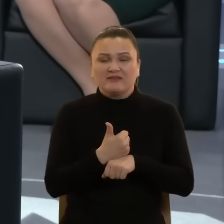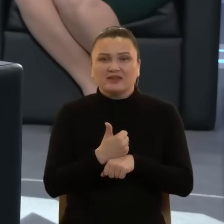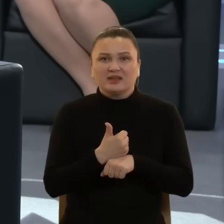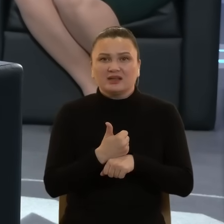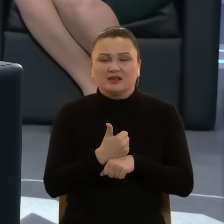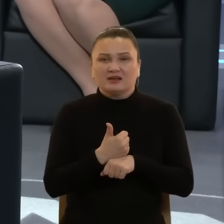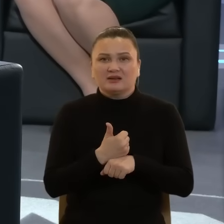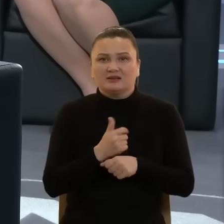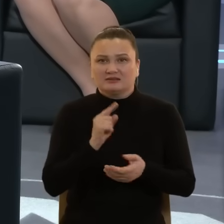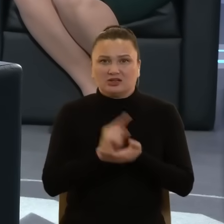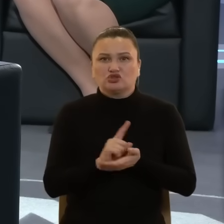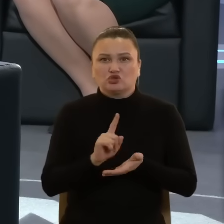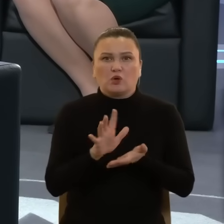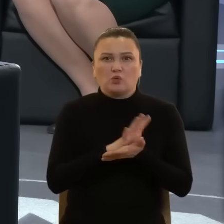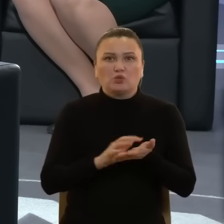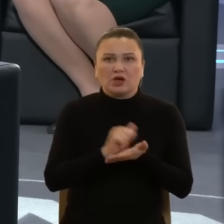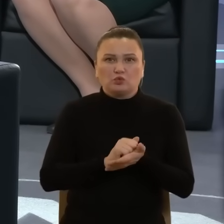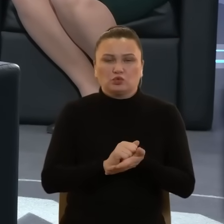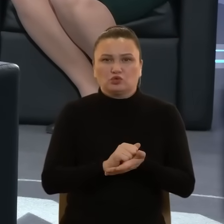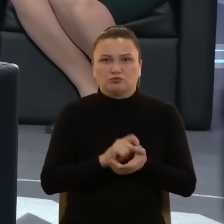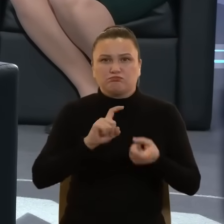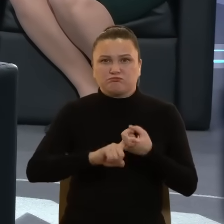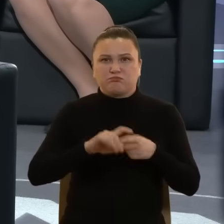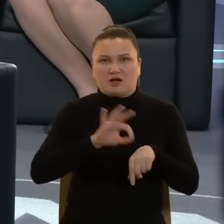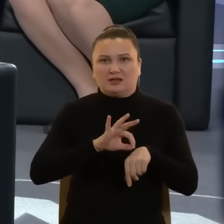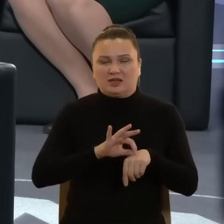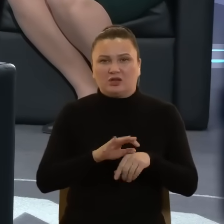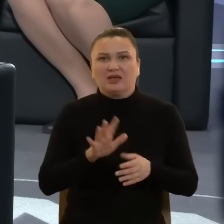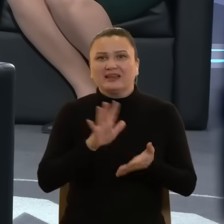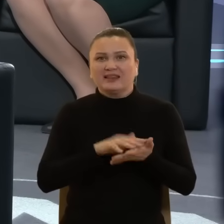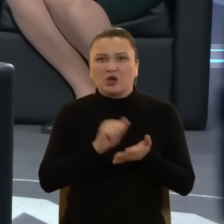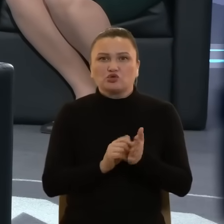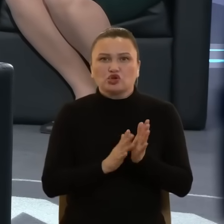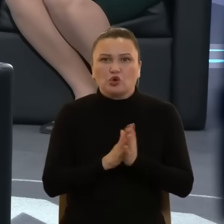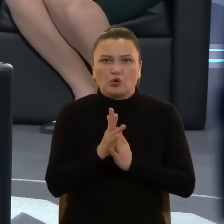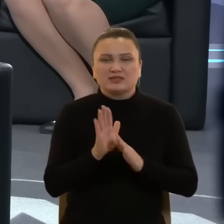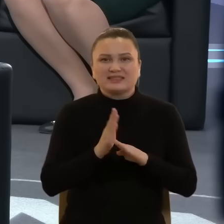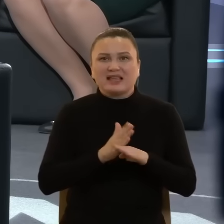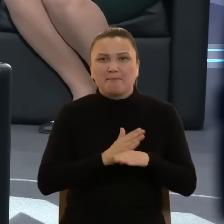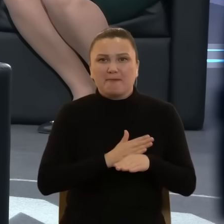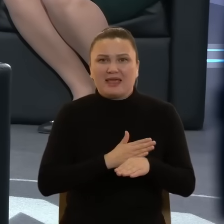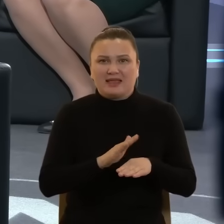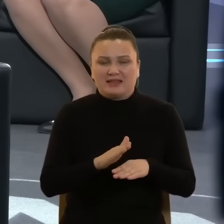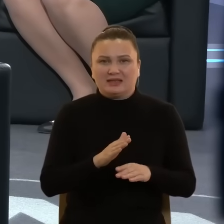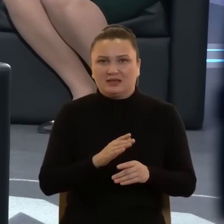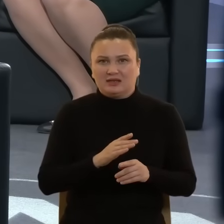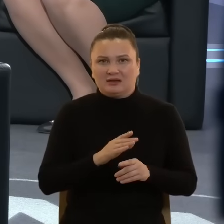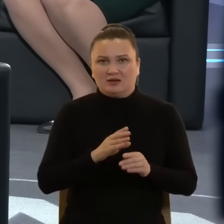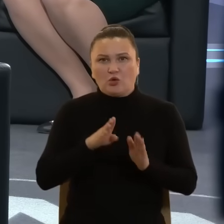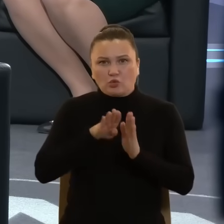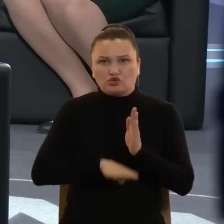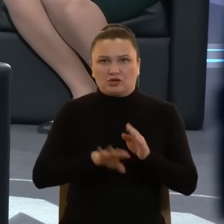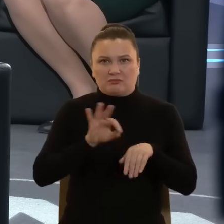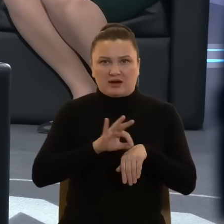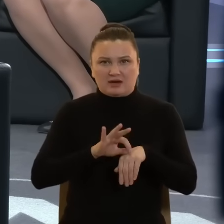разрушить бактерию, либо замедлить, нарушить рост и, соответственно, замедлить прогрессирование патологического процесса. А